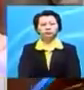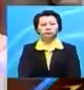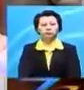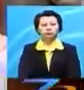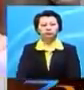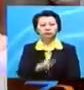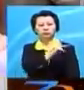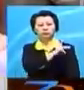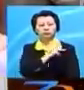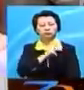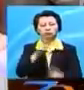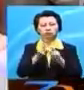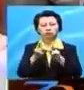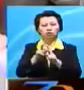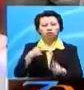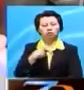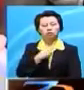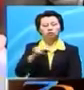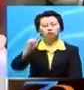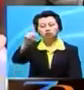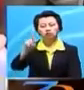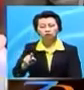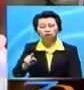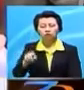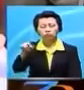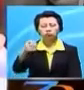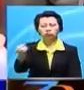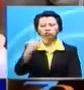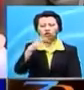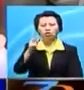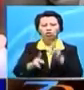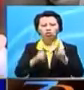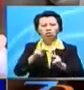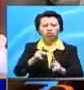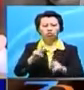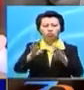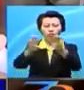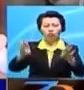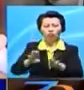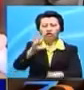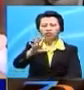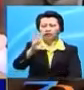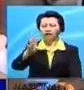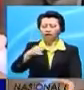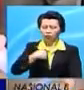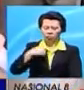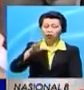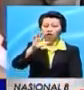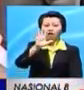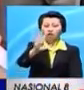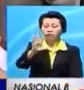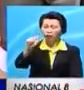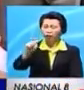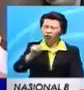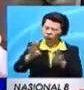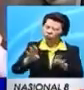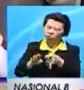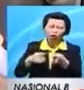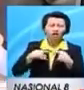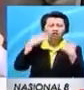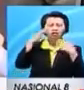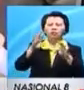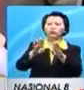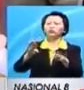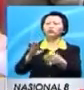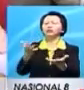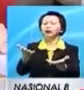Ketua kampung tak tahu, kita tanya, dia kata itu keluar orang 5A, saya pun tak tahu. Itu semua urusan pejabat daerah tanah Kuala